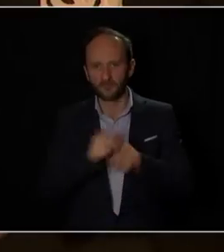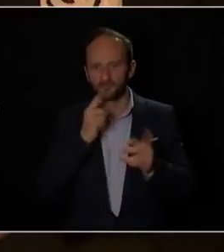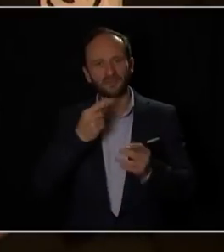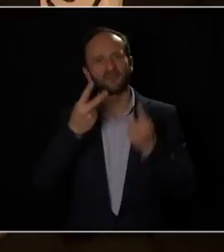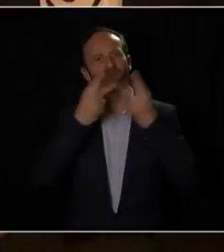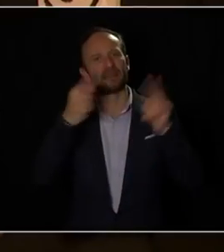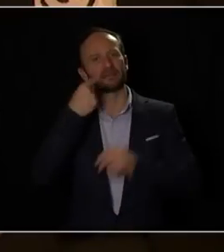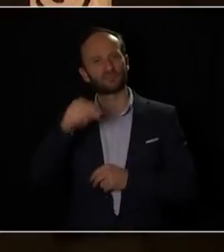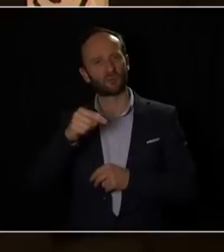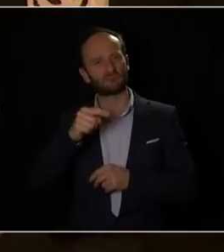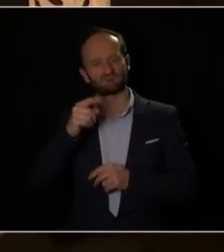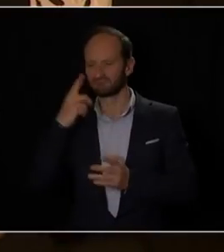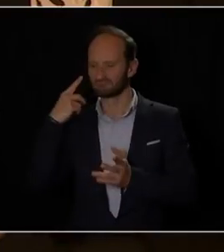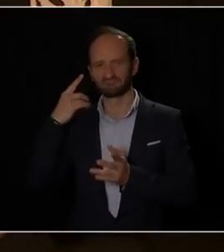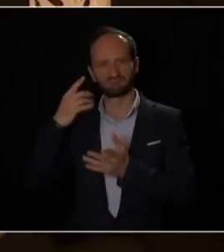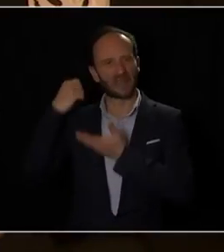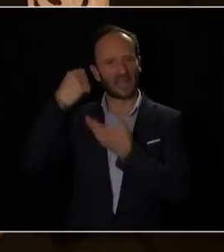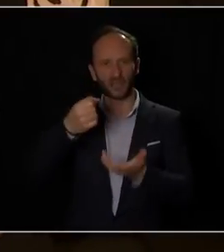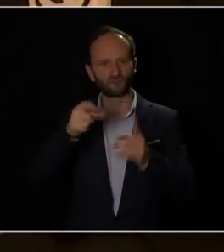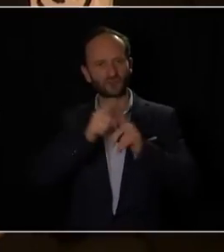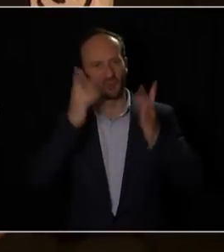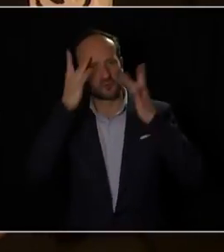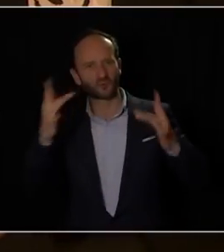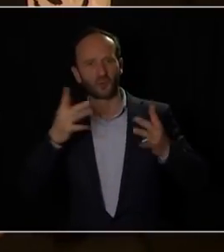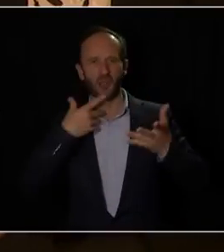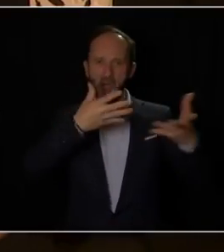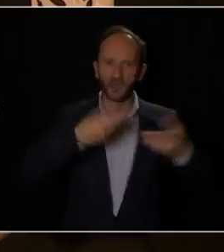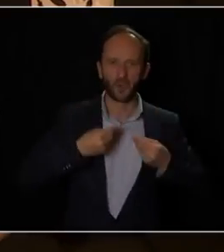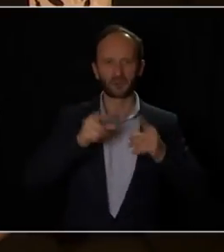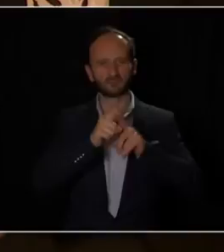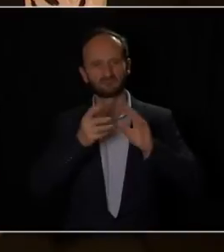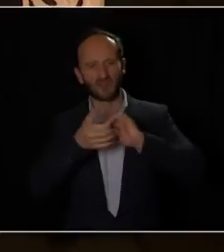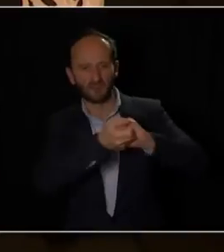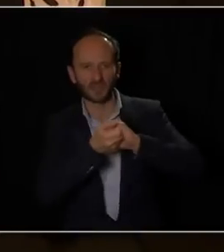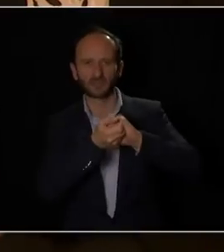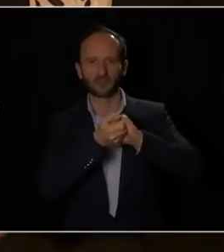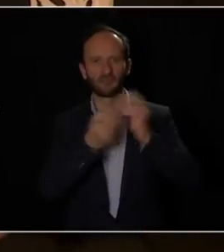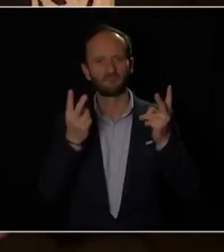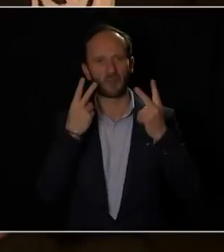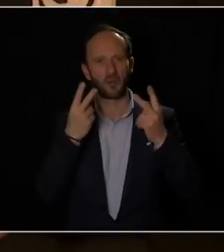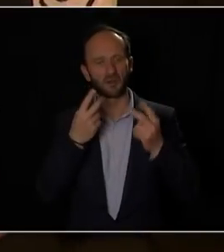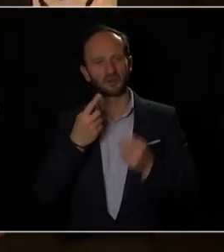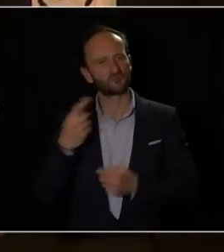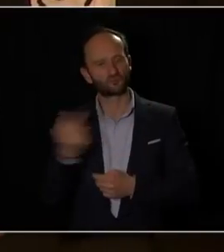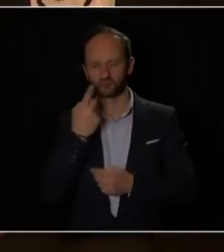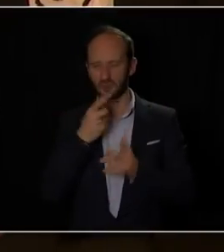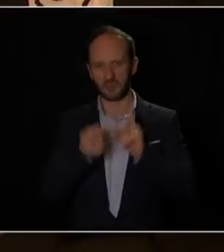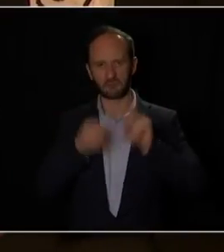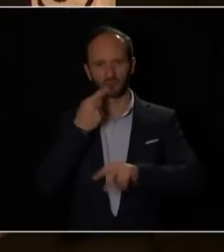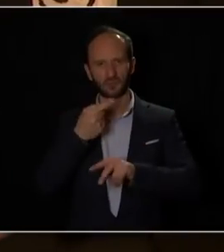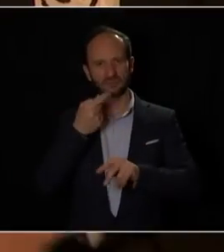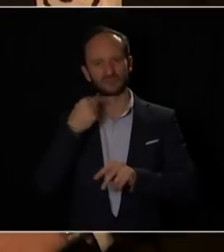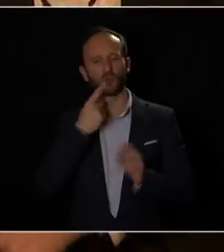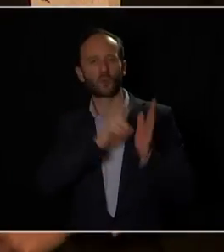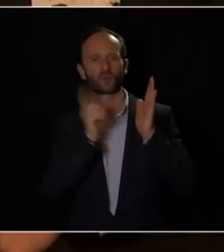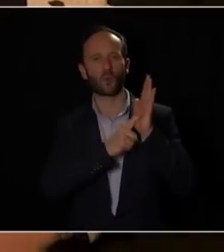d'une culture d'accueil et de fraternité, c'est vrai, et elle est étroitement attachée au principe constitutionnel du droit d'asile